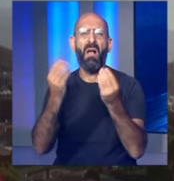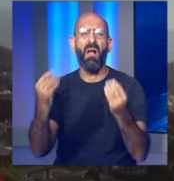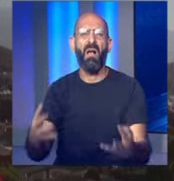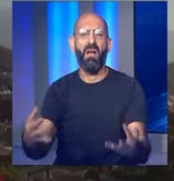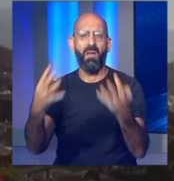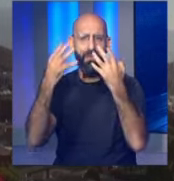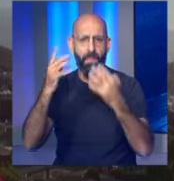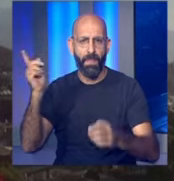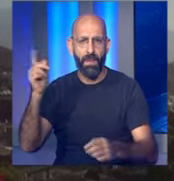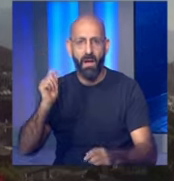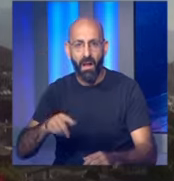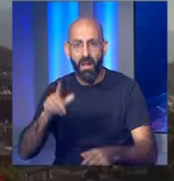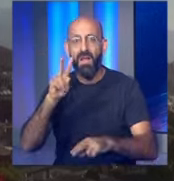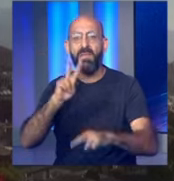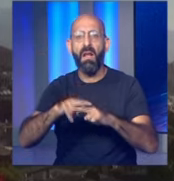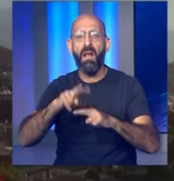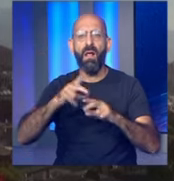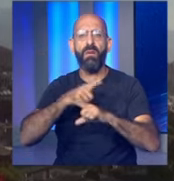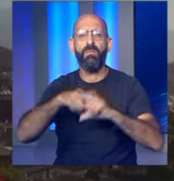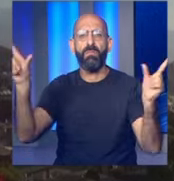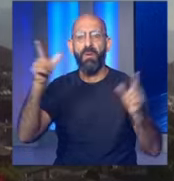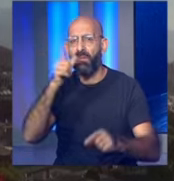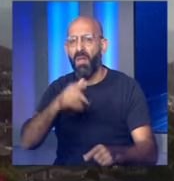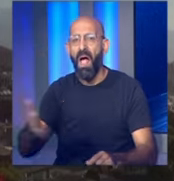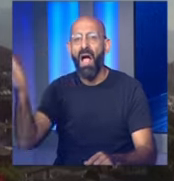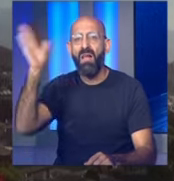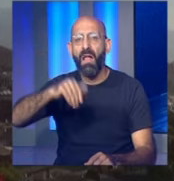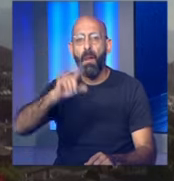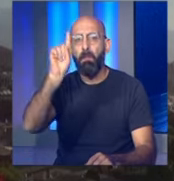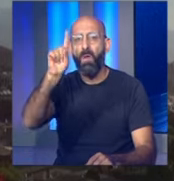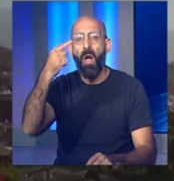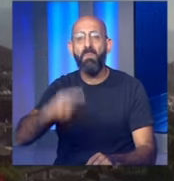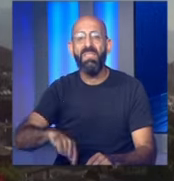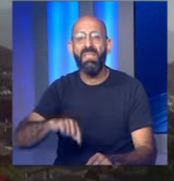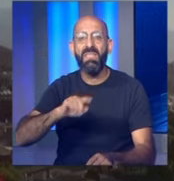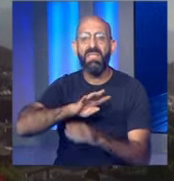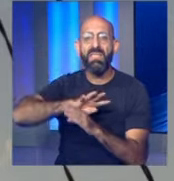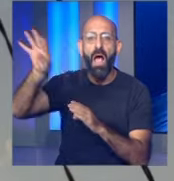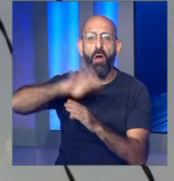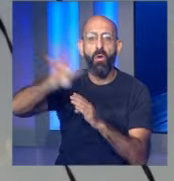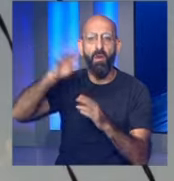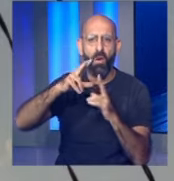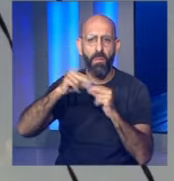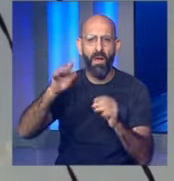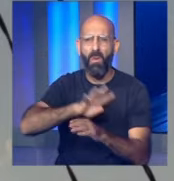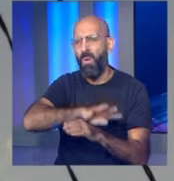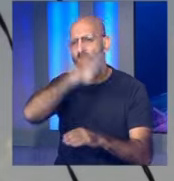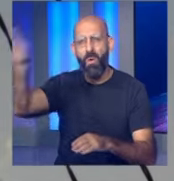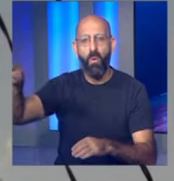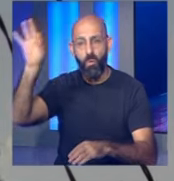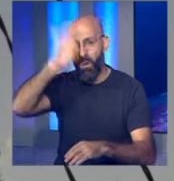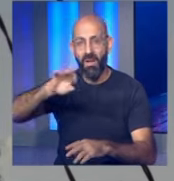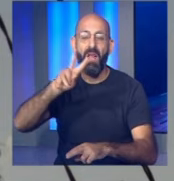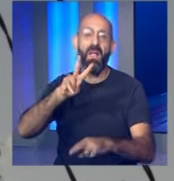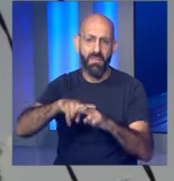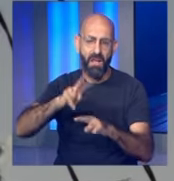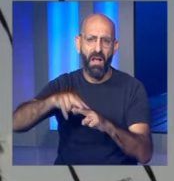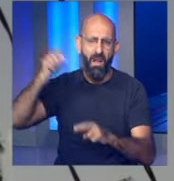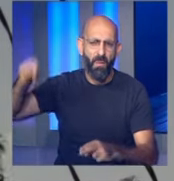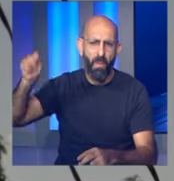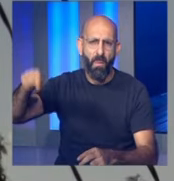وأفن مناحم بالجليل الغربي. ورصد إعلام العدوان الإسرائيلي إطلاق أكثر من 150 صاروخا من لبنان في